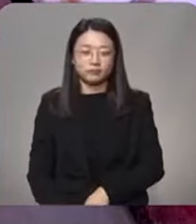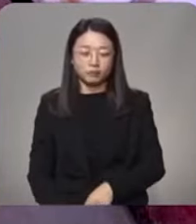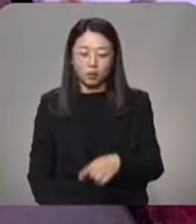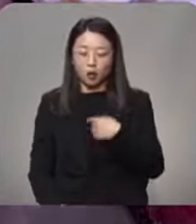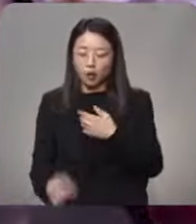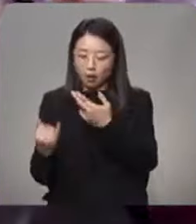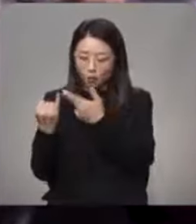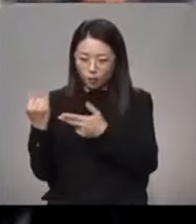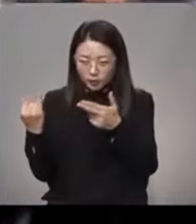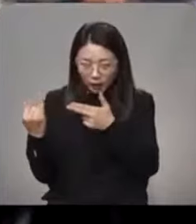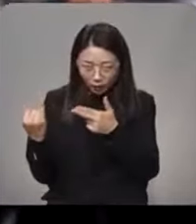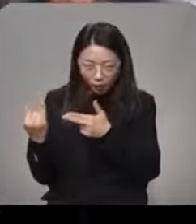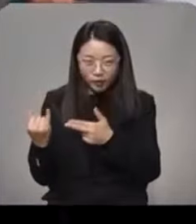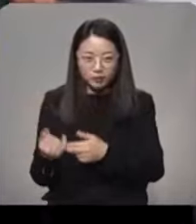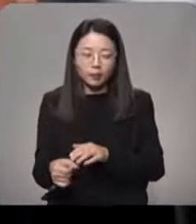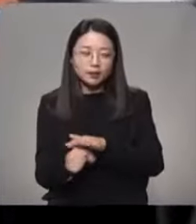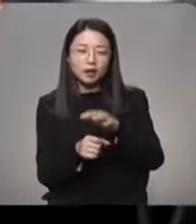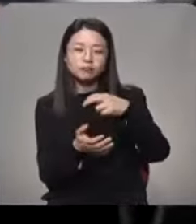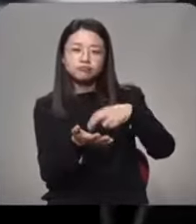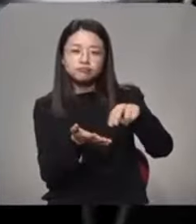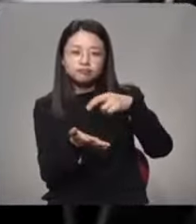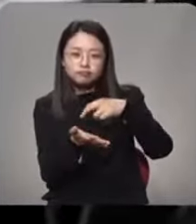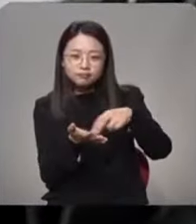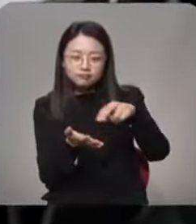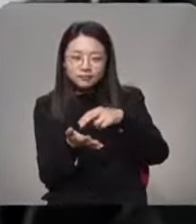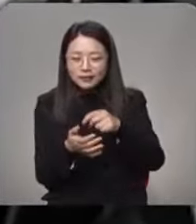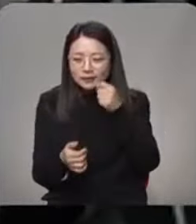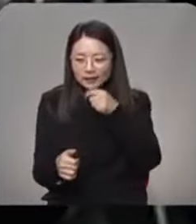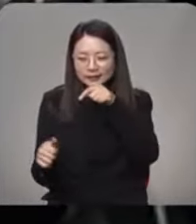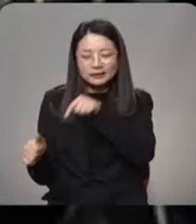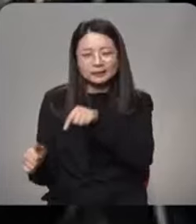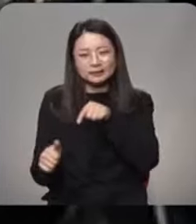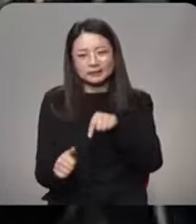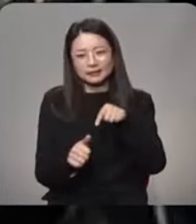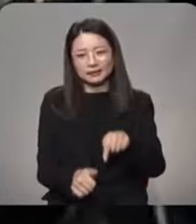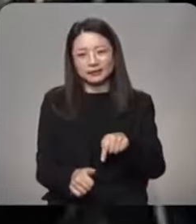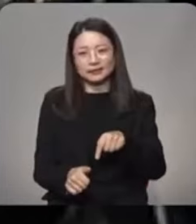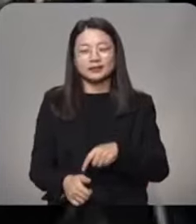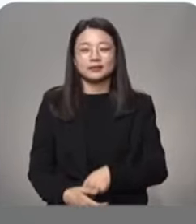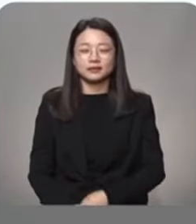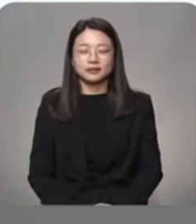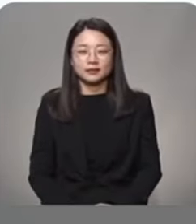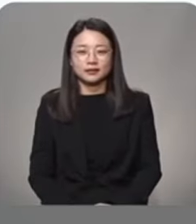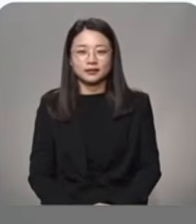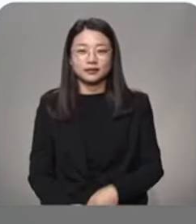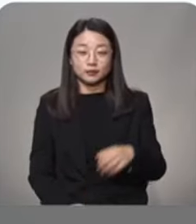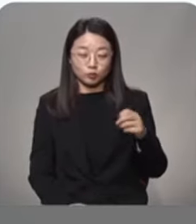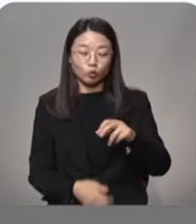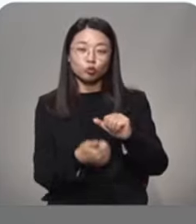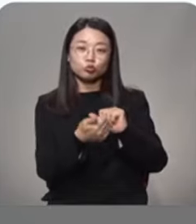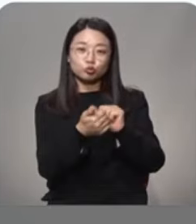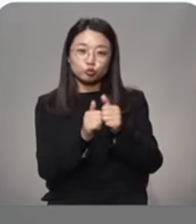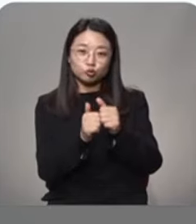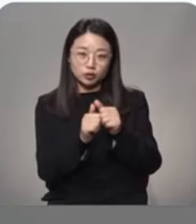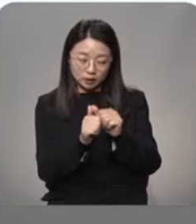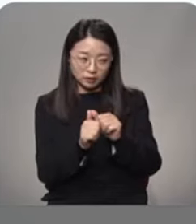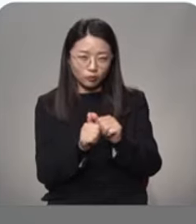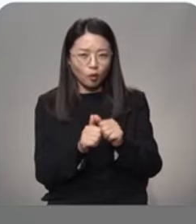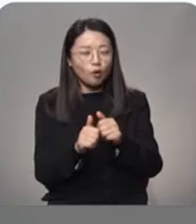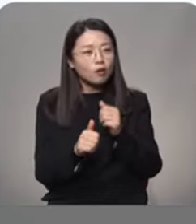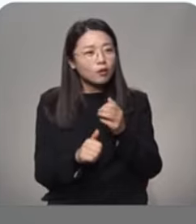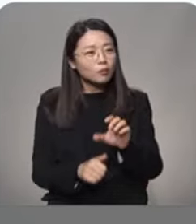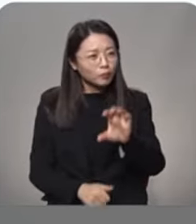몸캠 피싱이나 로맨스 스캠 등 강제로 사기 행각을 버리도록 시켰습니다 이어 주식 리딩방 죄